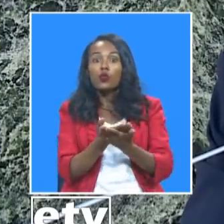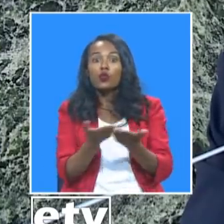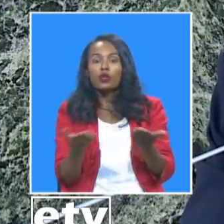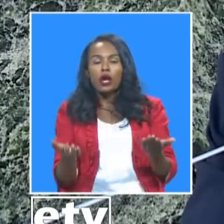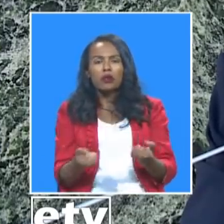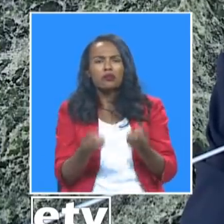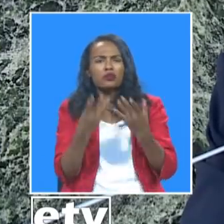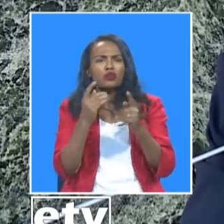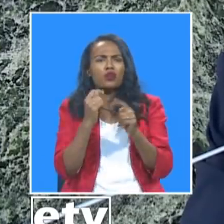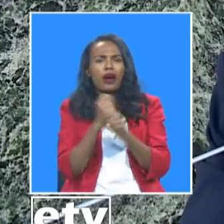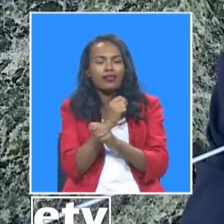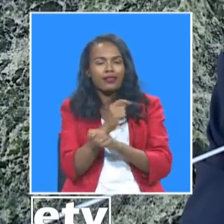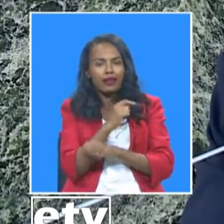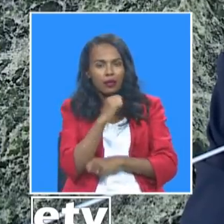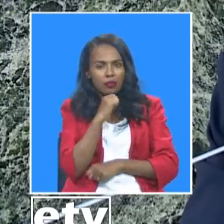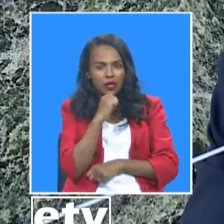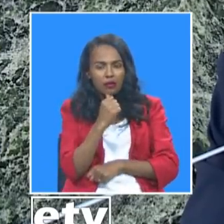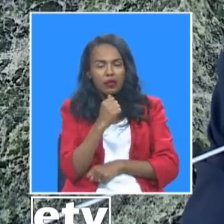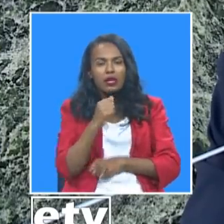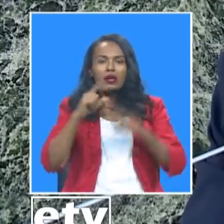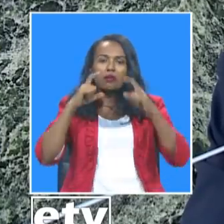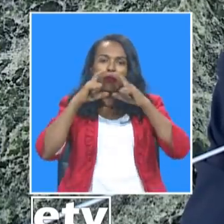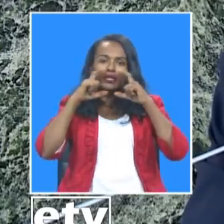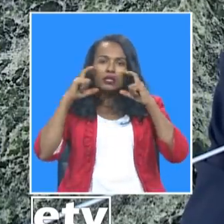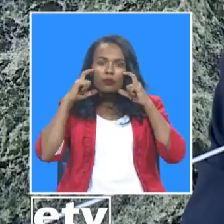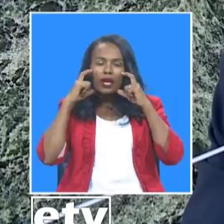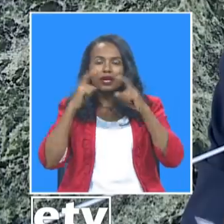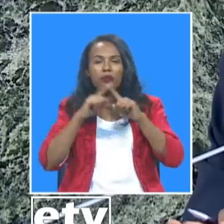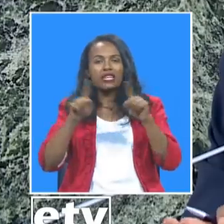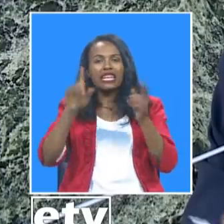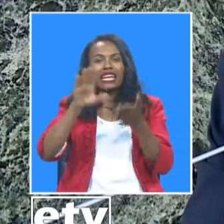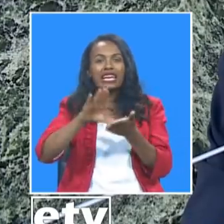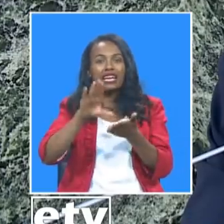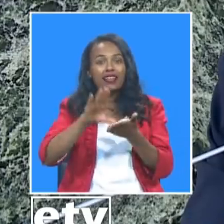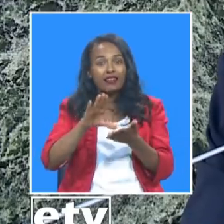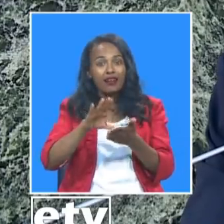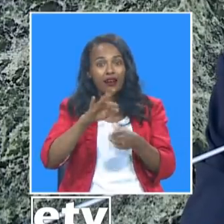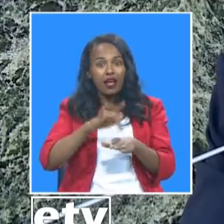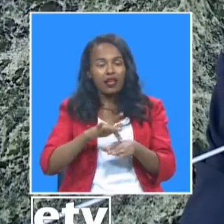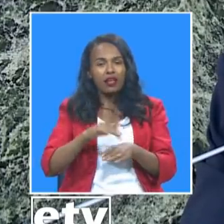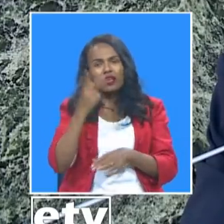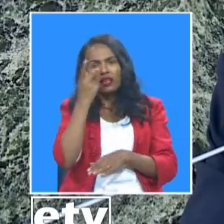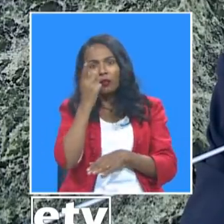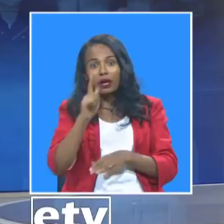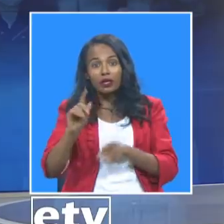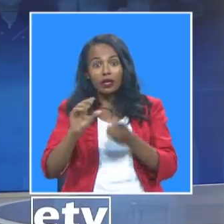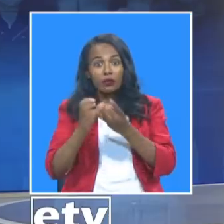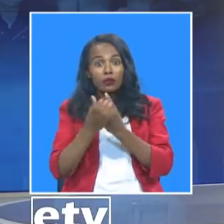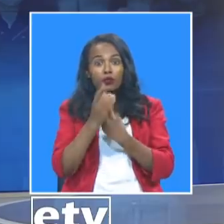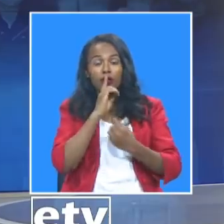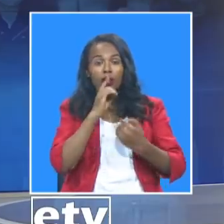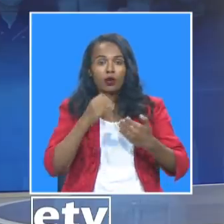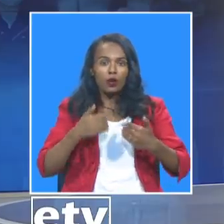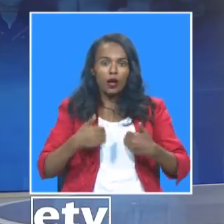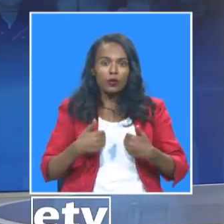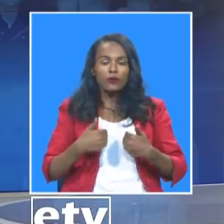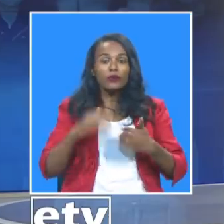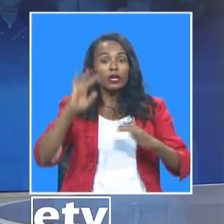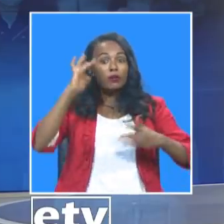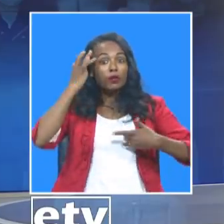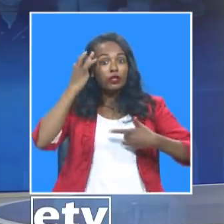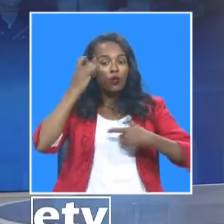ብዙ አልተተገበረም። ማስክ የሚያደርግ በተለይ ገጠር ላይ የማይታይበት ሁኔታ ነው ያለው።